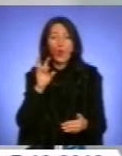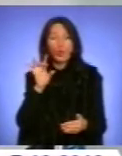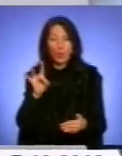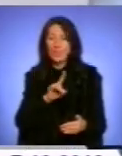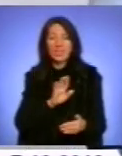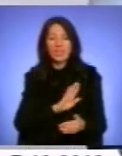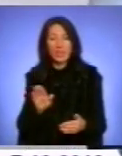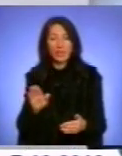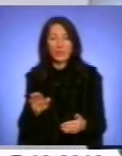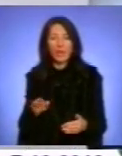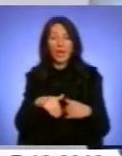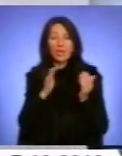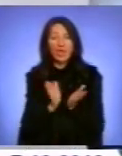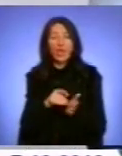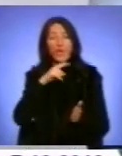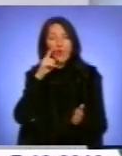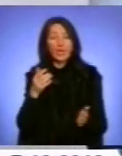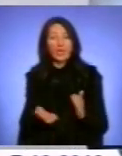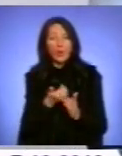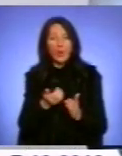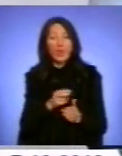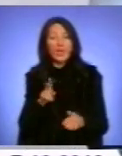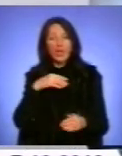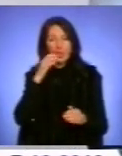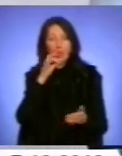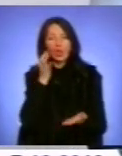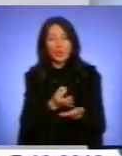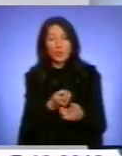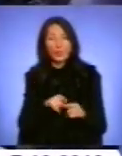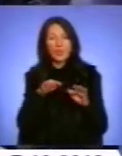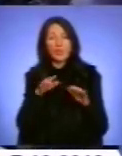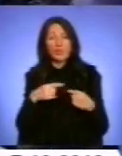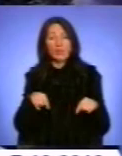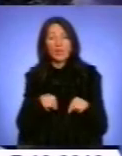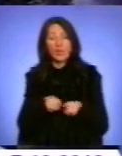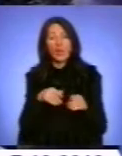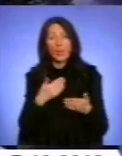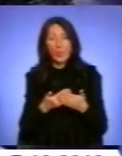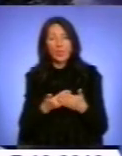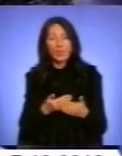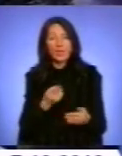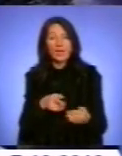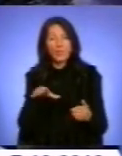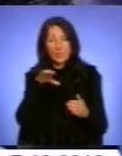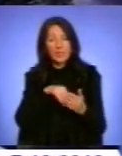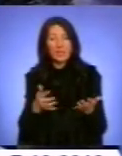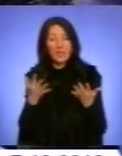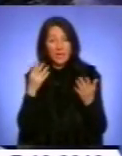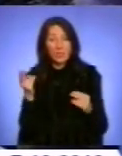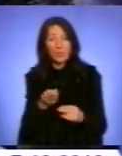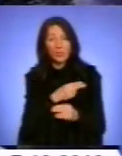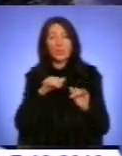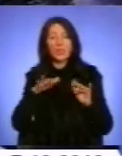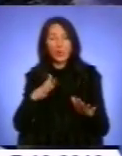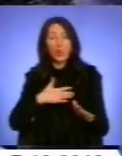ні. Загалом в Україні бракує як досвіду у цій сфері, так і позитивних прикладів, які внесли ясність і позбавили страху